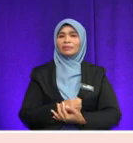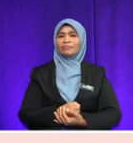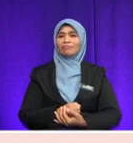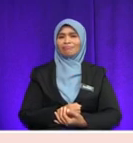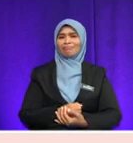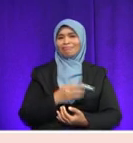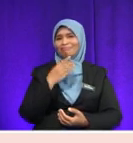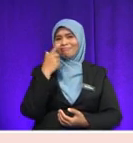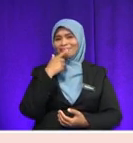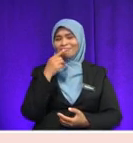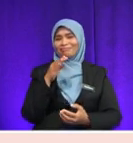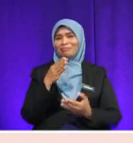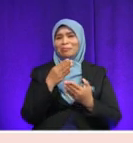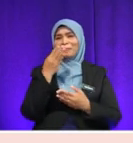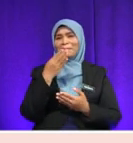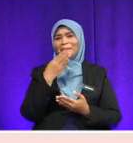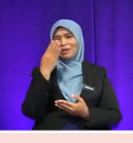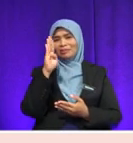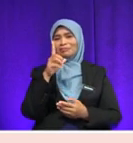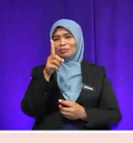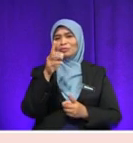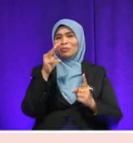sebab kita ini